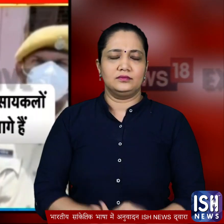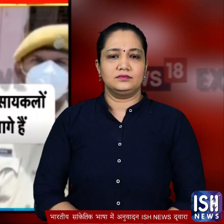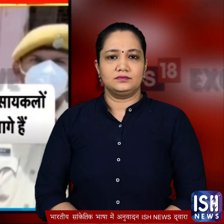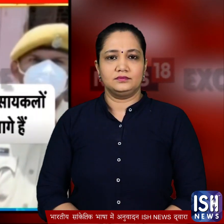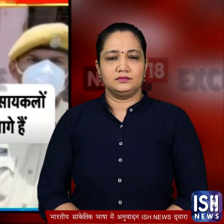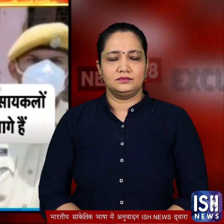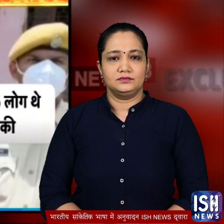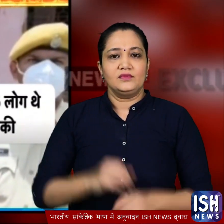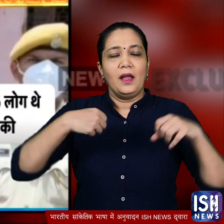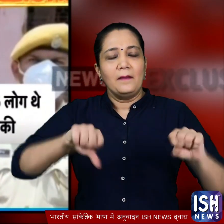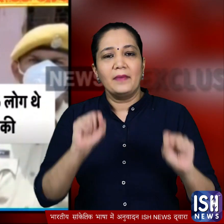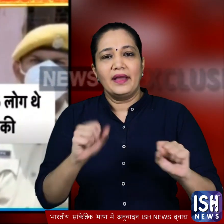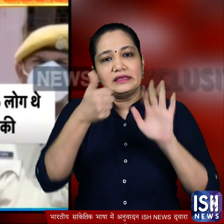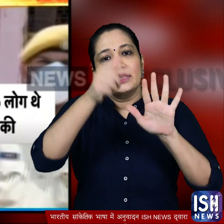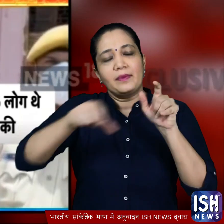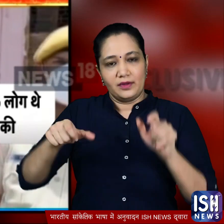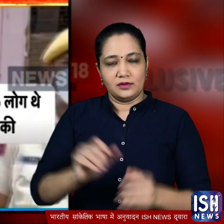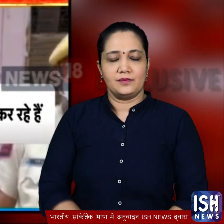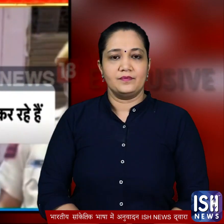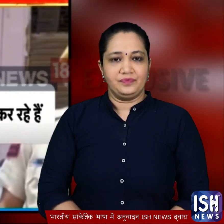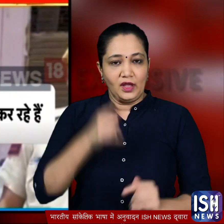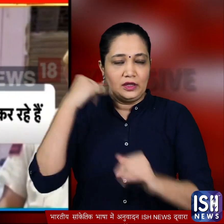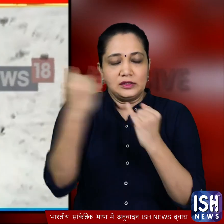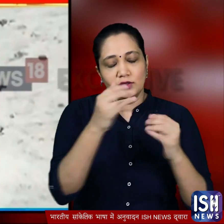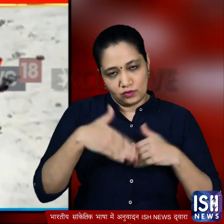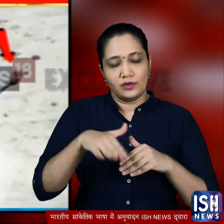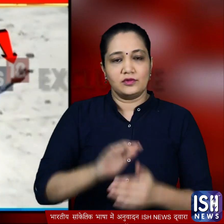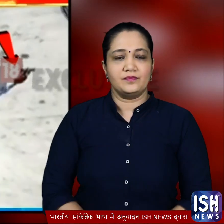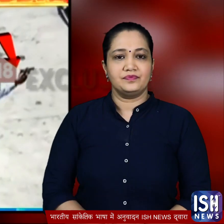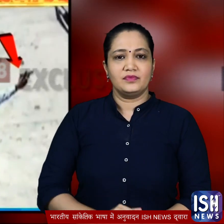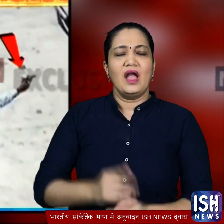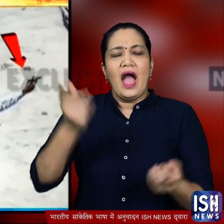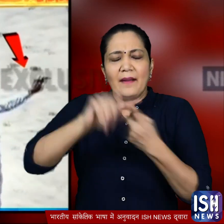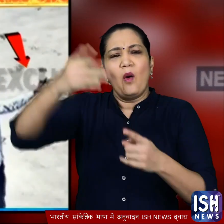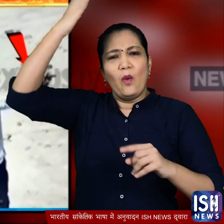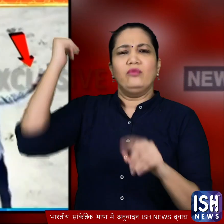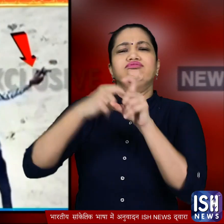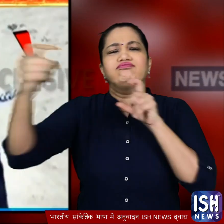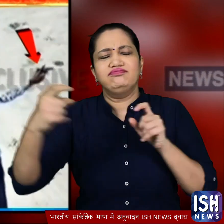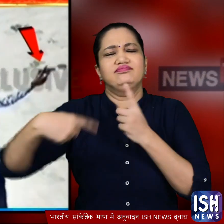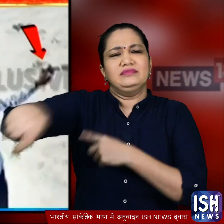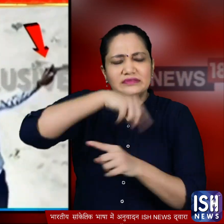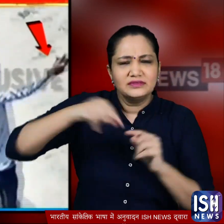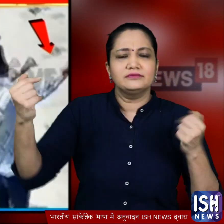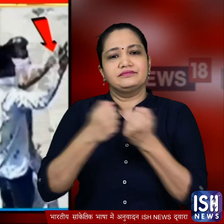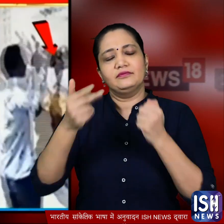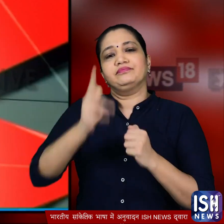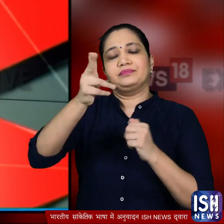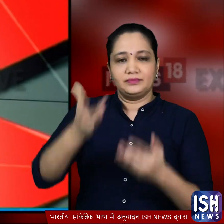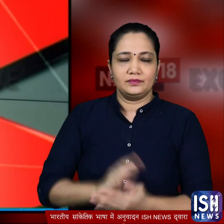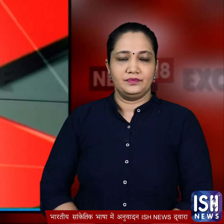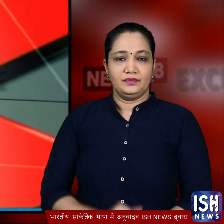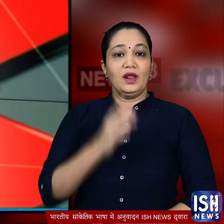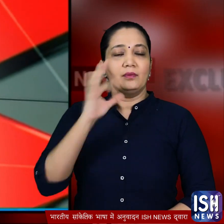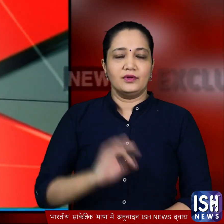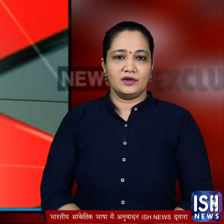2 मोटरसाइकिलों पर भगे हैं, करीब 6 लोग हैं, उनकी तलाश कर रहे हैं। खबर है कि पुरानी रंजिश की वजह से बदमाशों ने इस वारदात को अंजाम दिया।